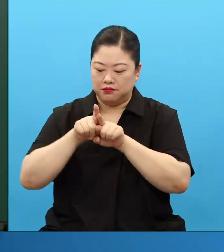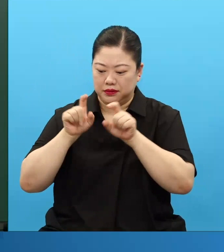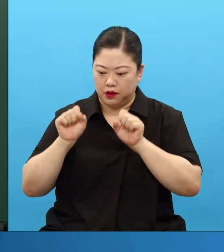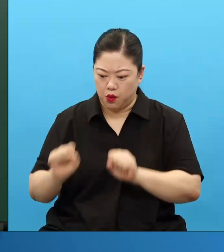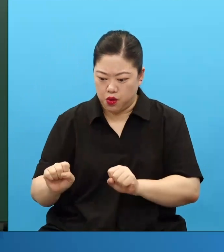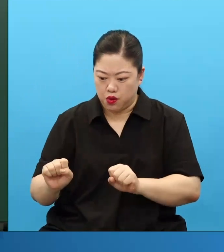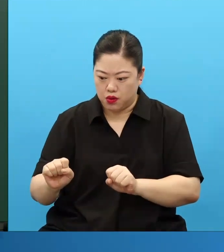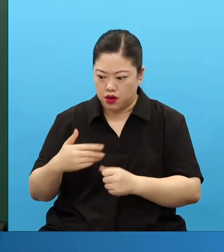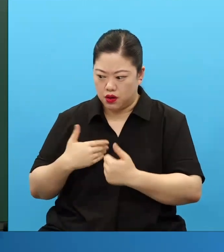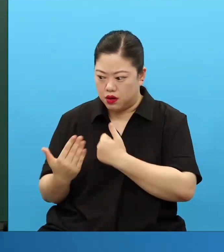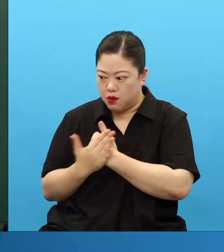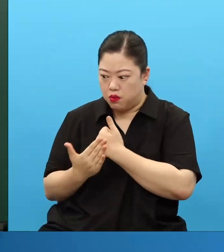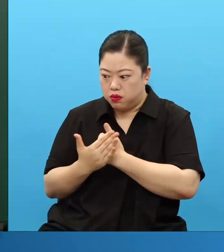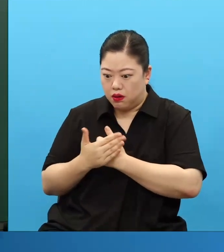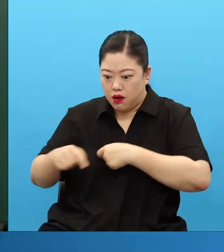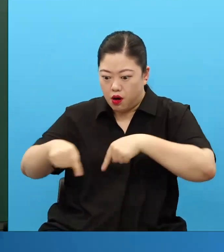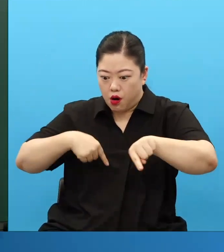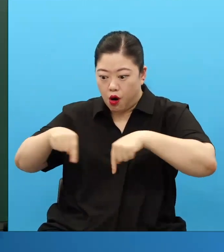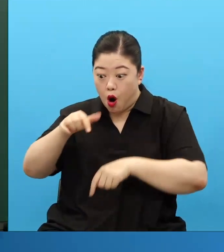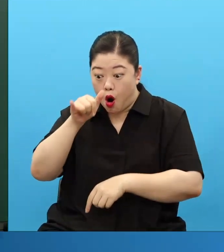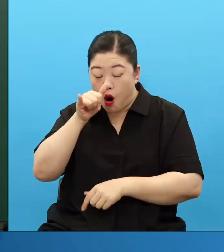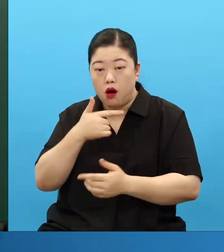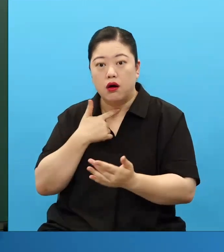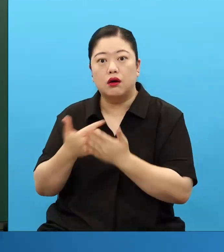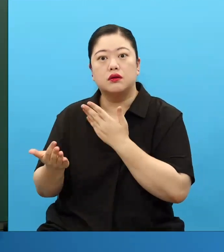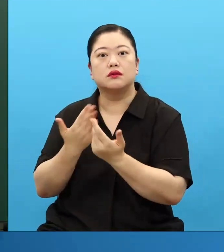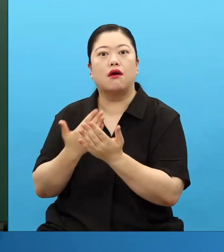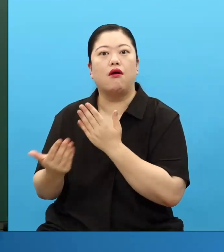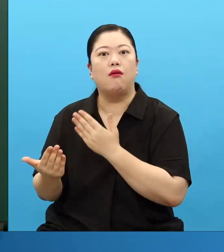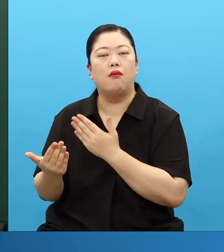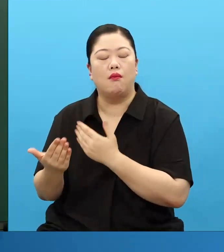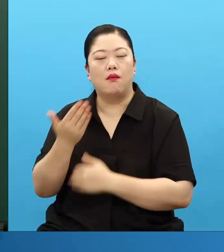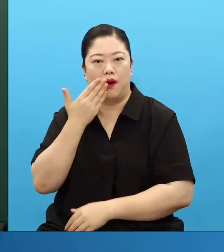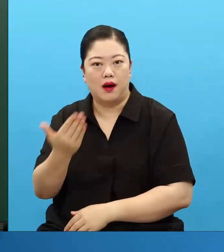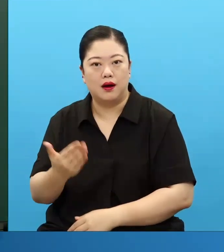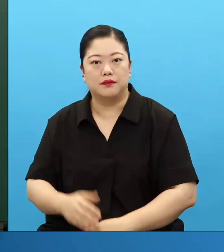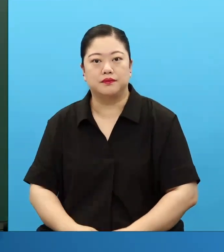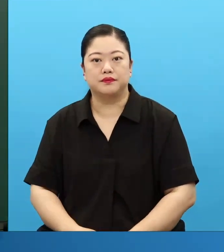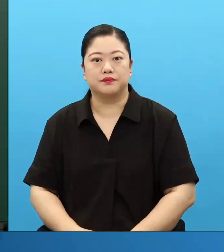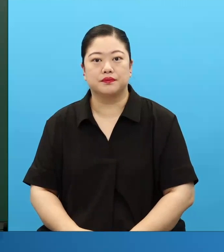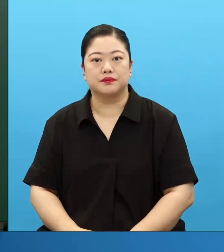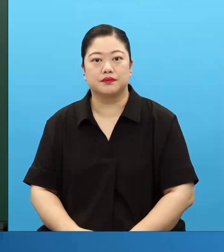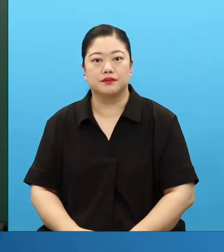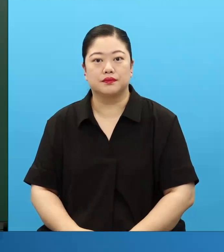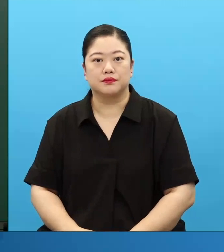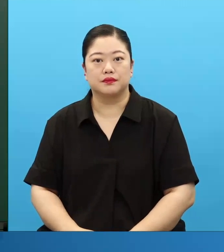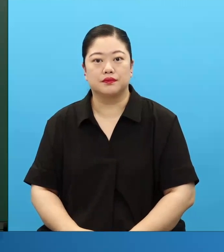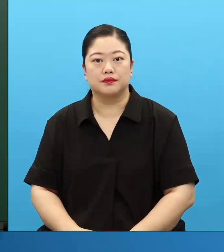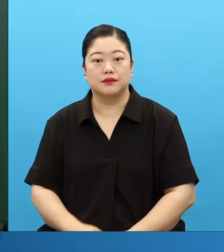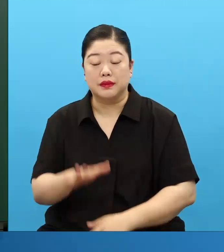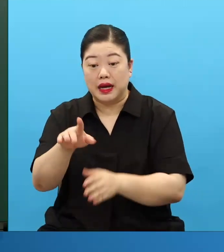틀림없이 한 세 가지 응답이 올 겁니다. Undoubtedly, three answers come. 어떤 응답이 오는 거니까